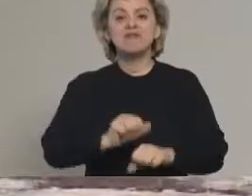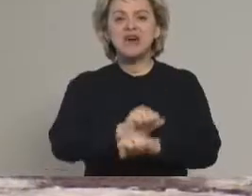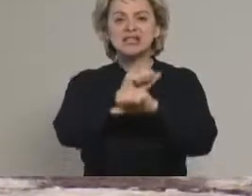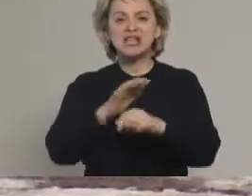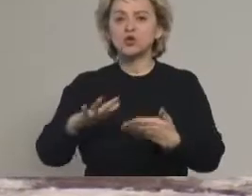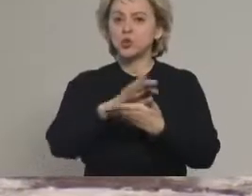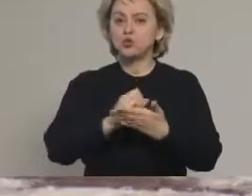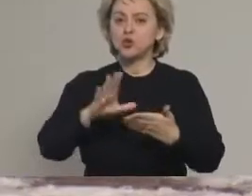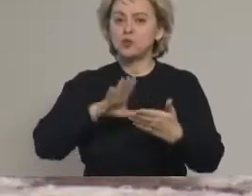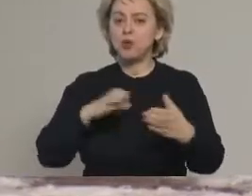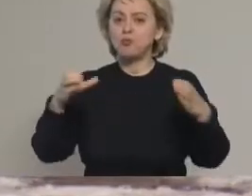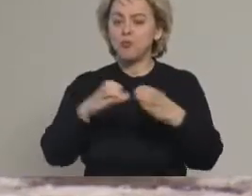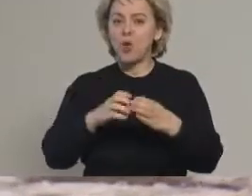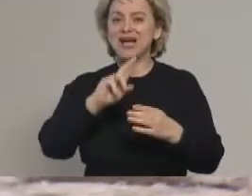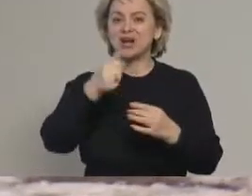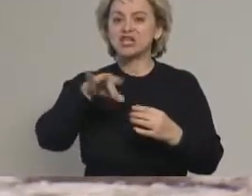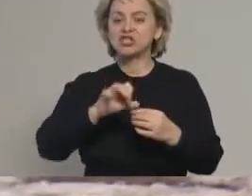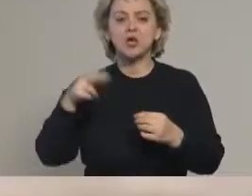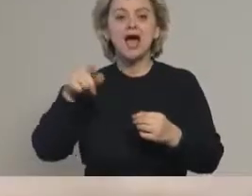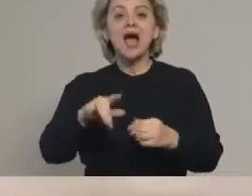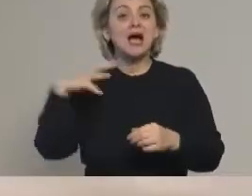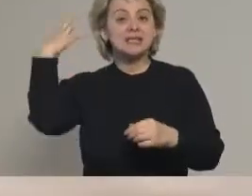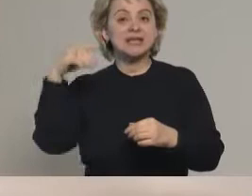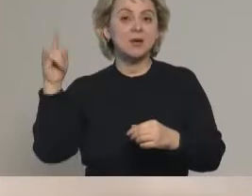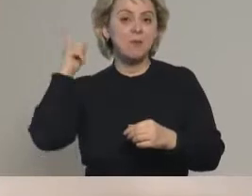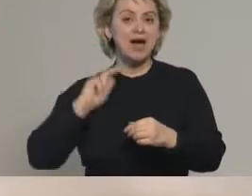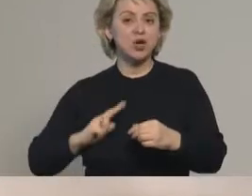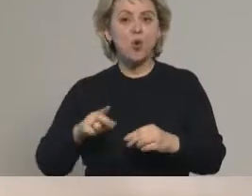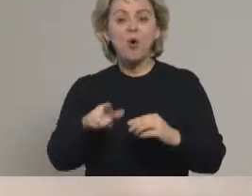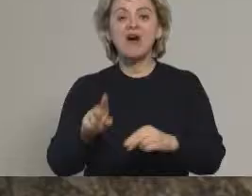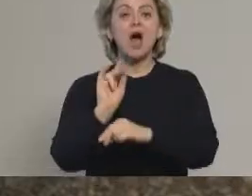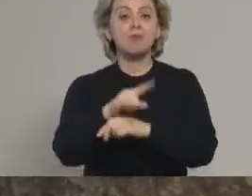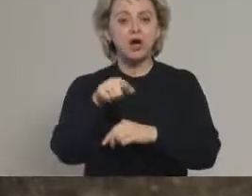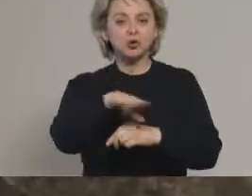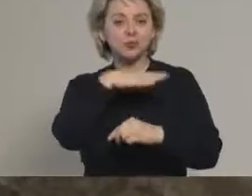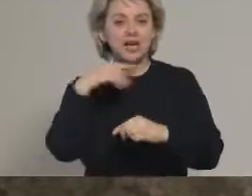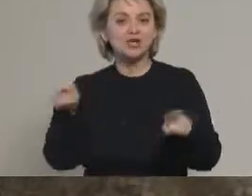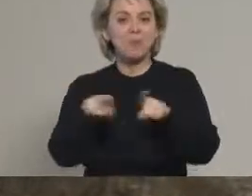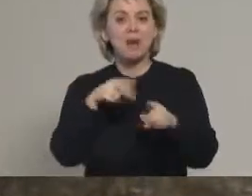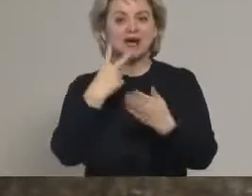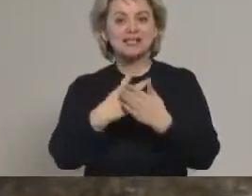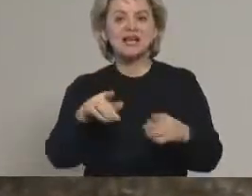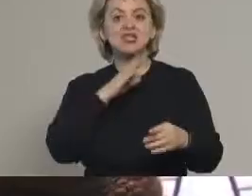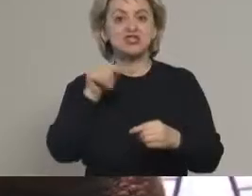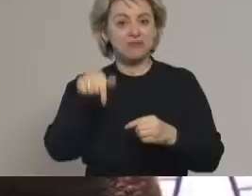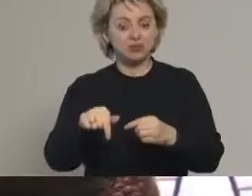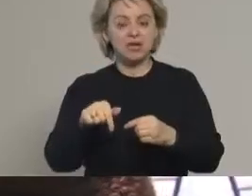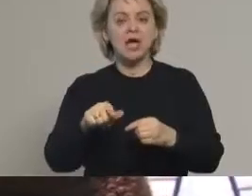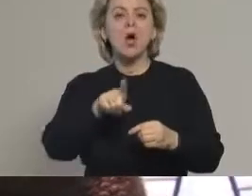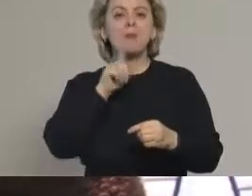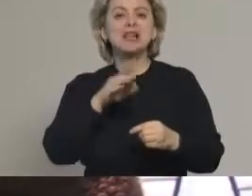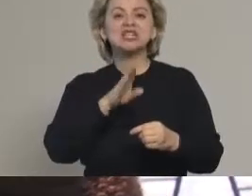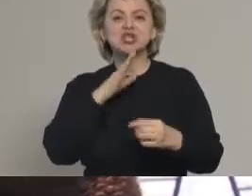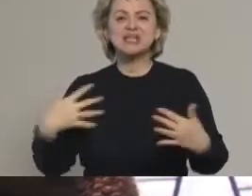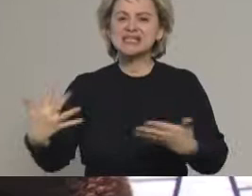шел кронштадтский полк. Казаки моряков обманули. Многочисленность вооруженных полков имитировали казачки. Молодых